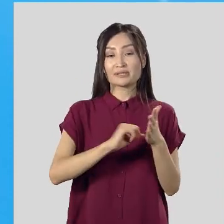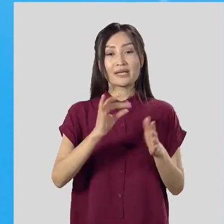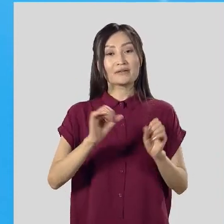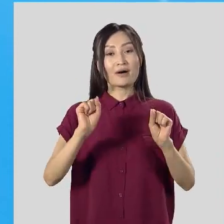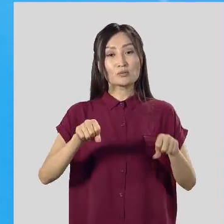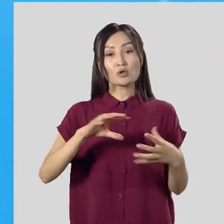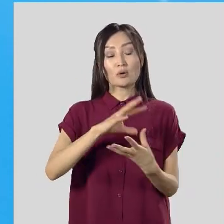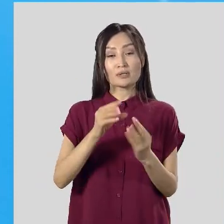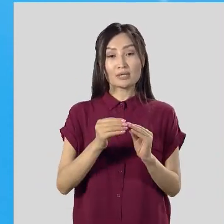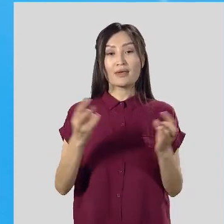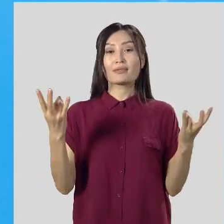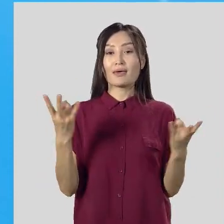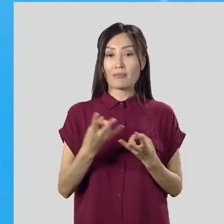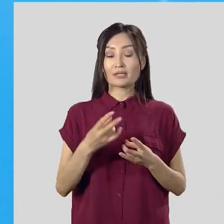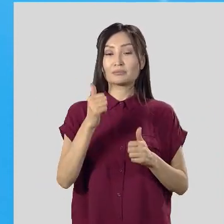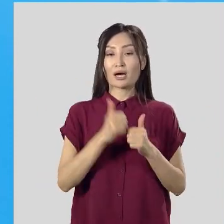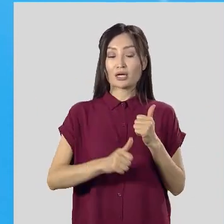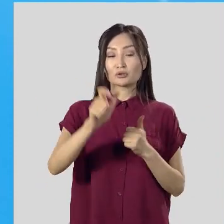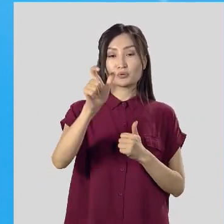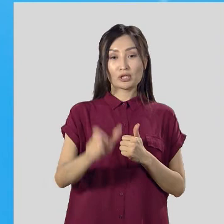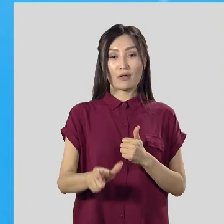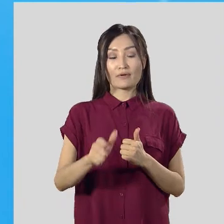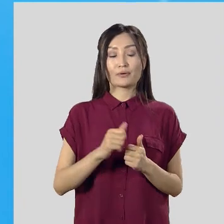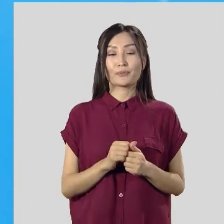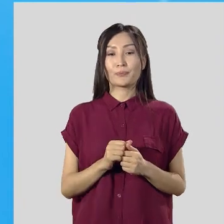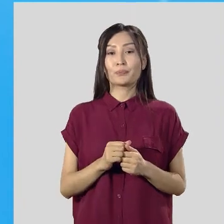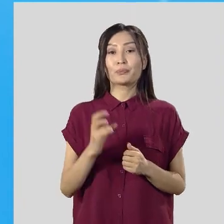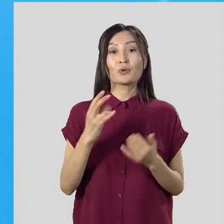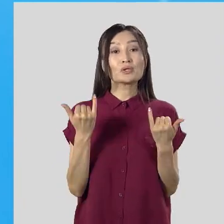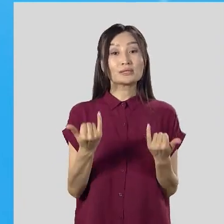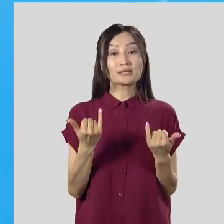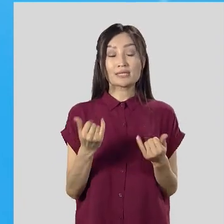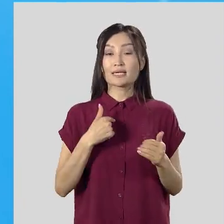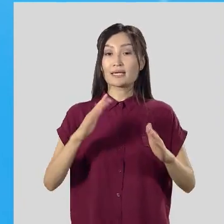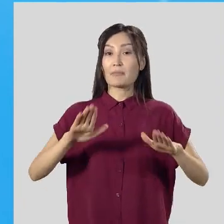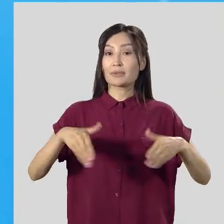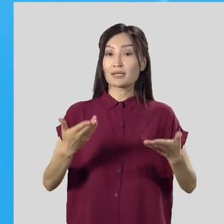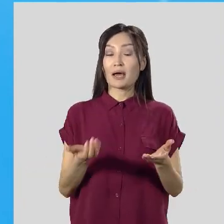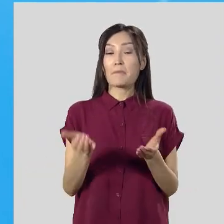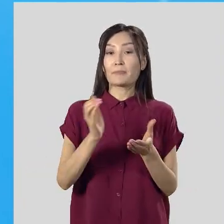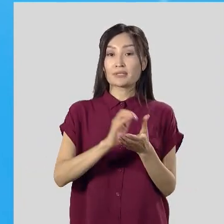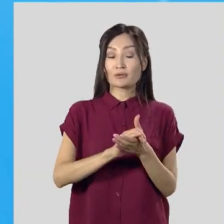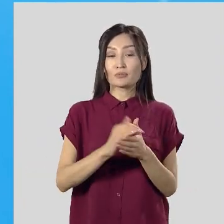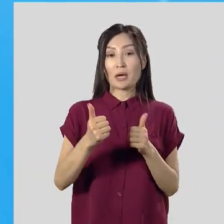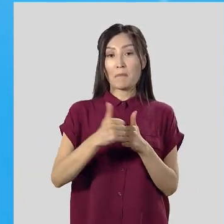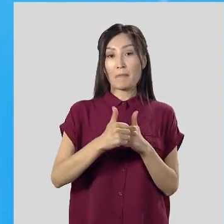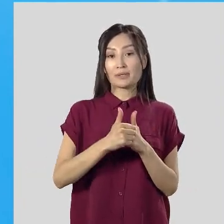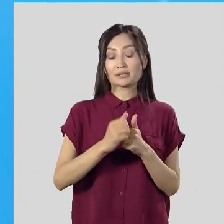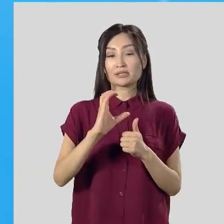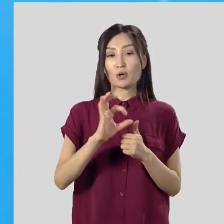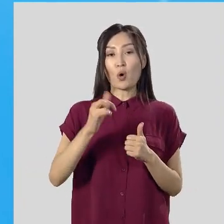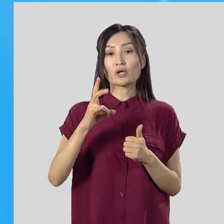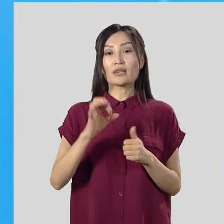возможных последствий необходимо каждому человеку. Ну а сейчас я предлагаю познакомиться поближе с